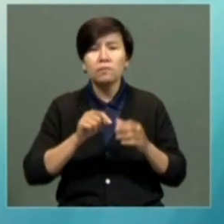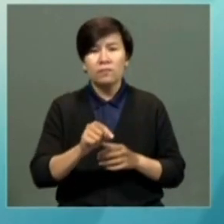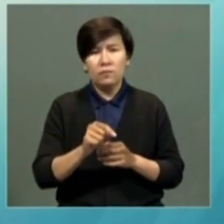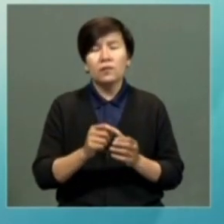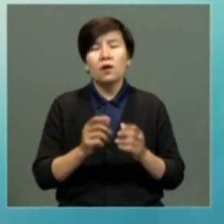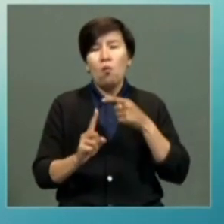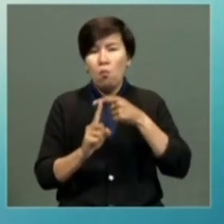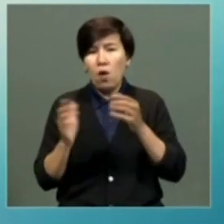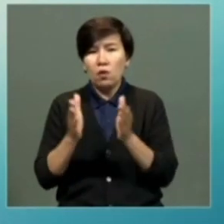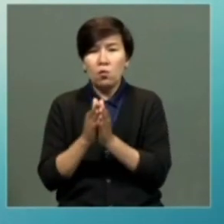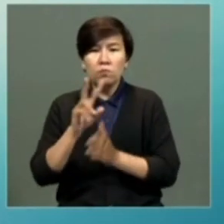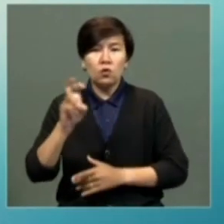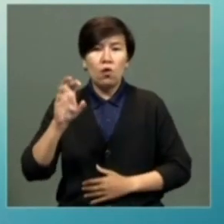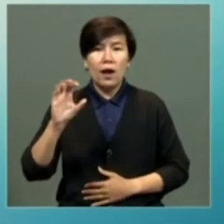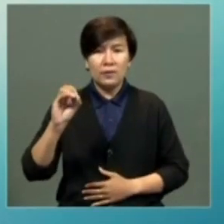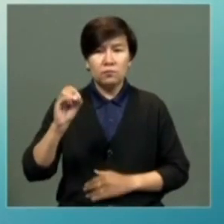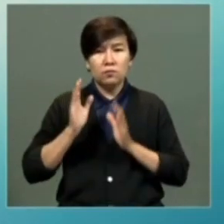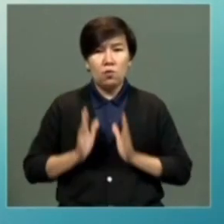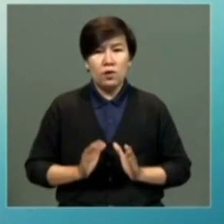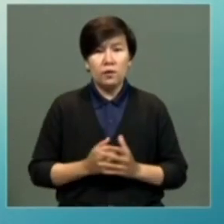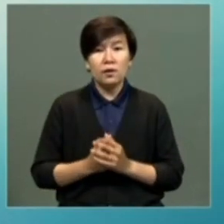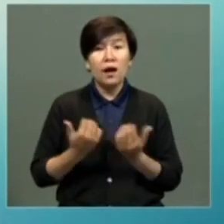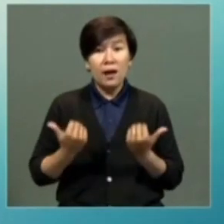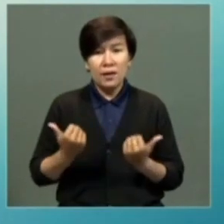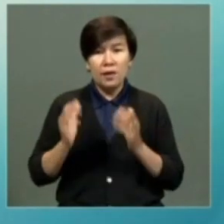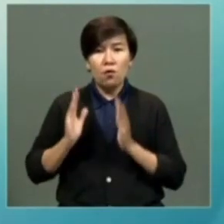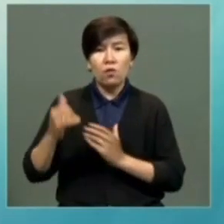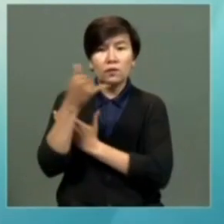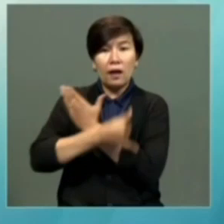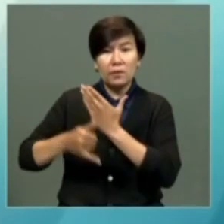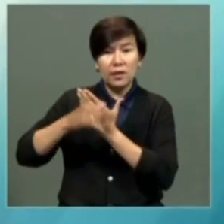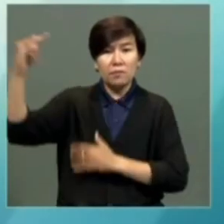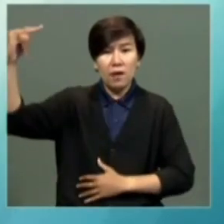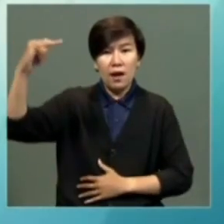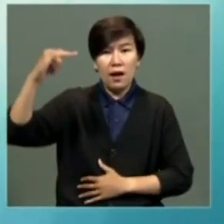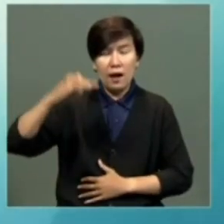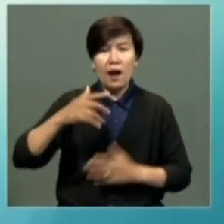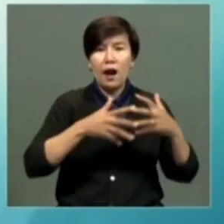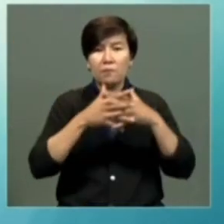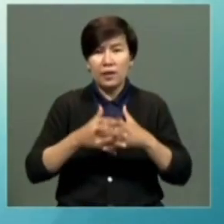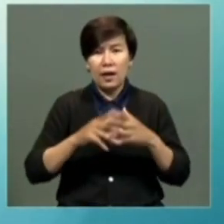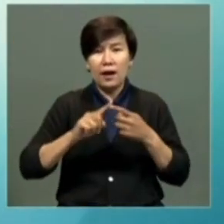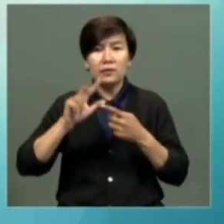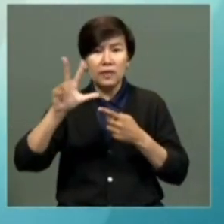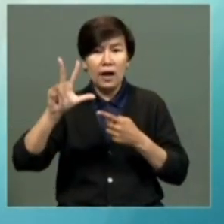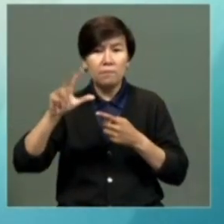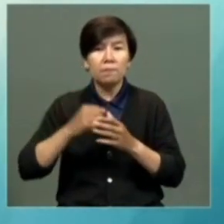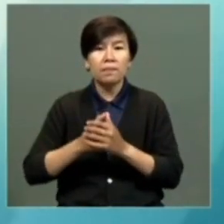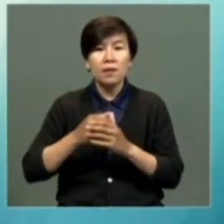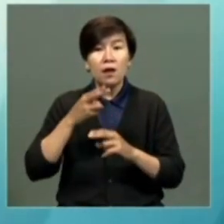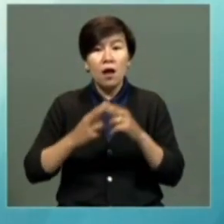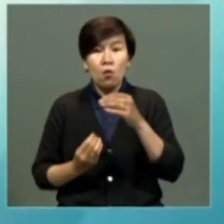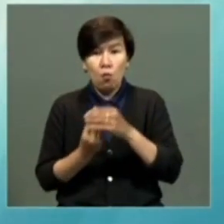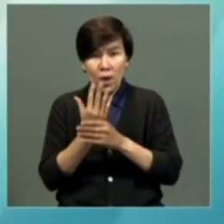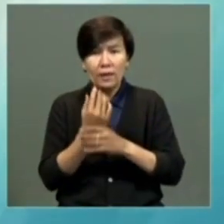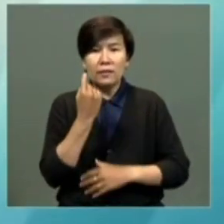ะครับจากต่างประเทศที่เดินทางเข้ามาสหรัฐอเมริกา3รายคูเวต1แล้วก็ออสเตรเลีย1